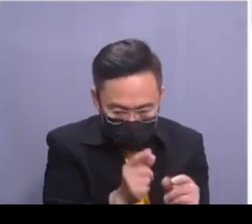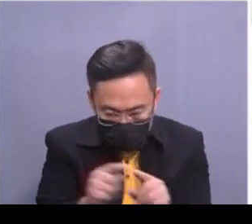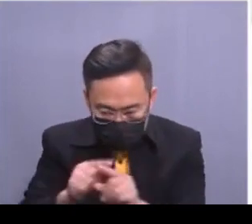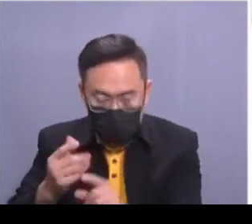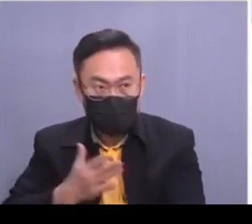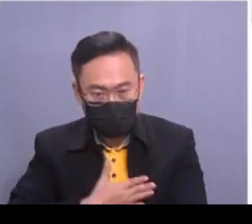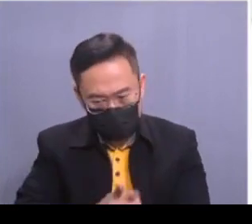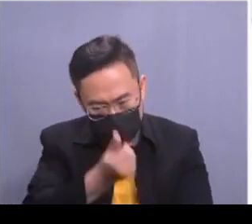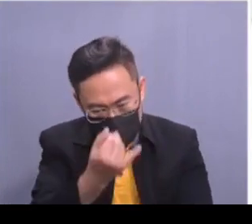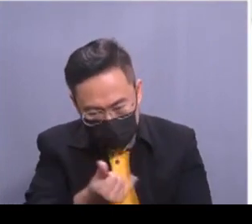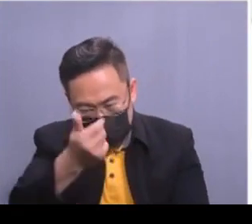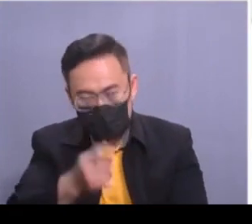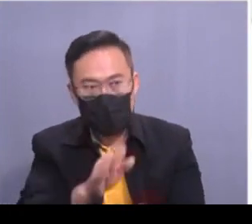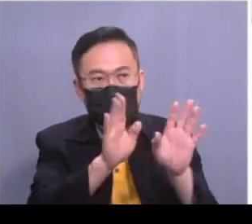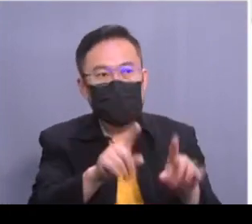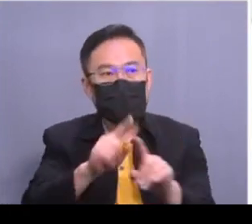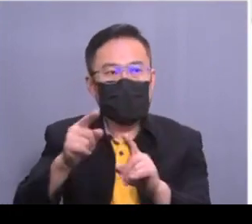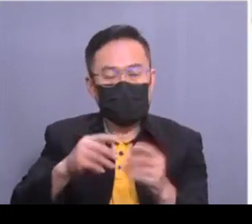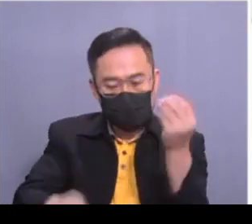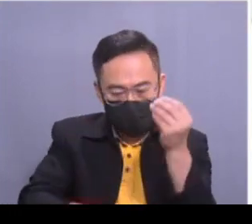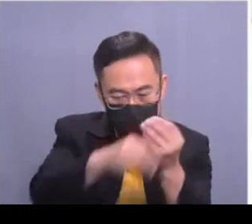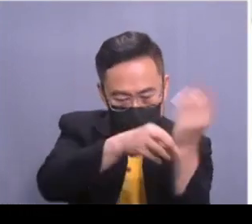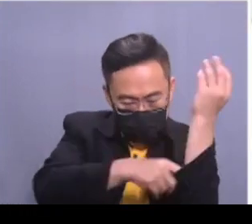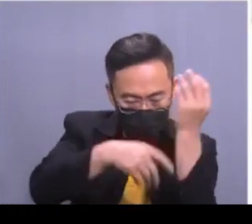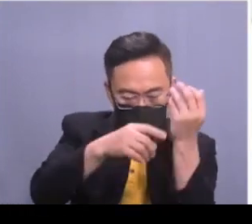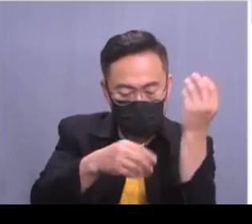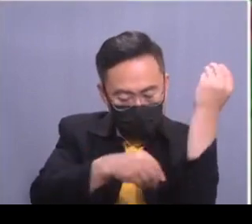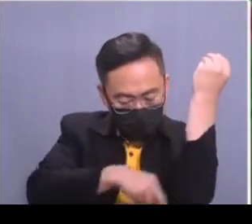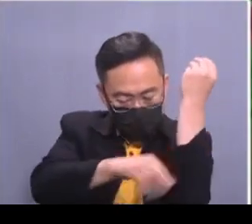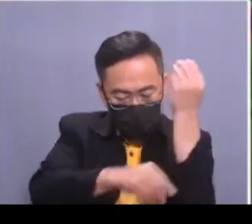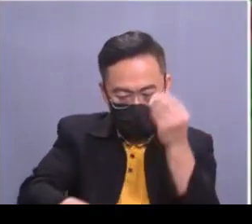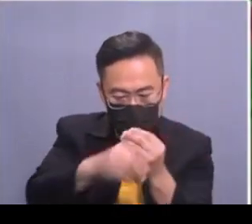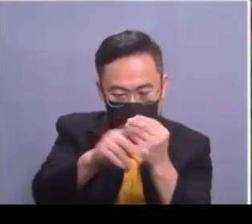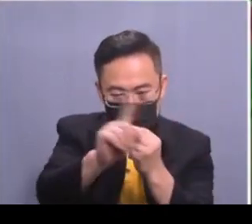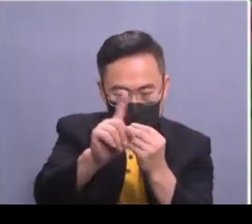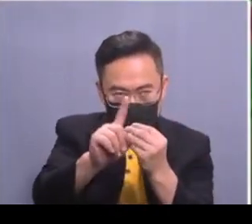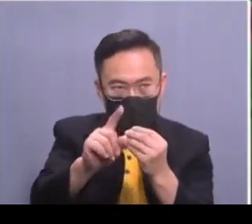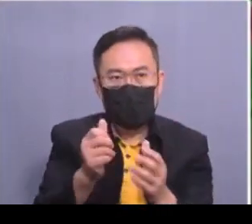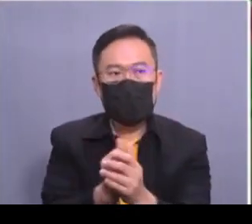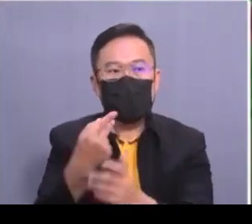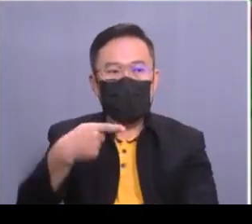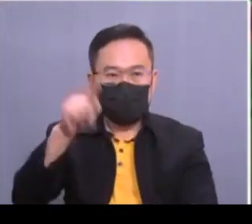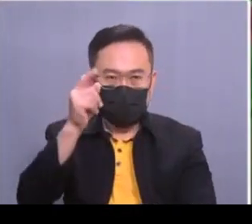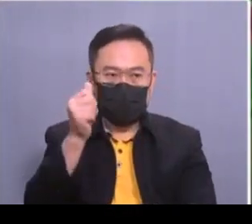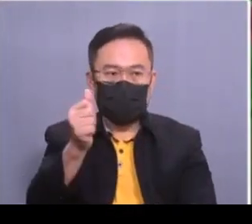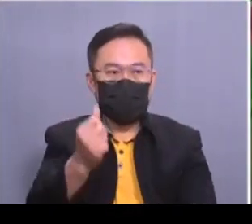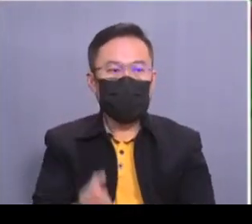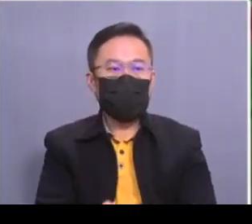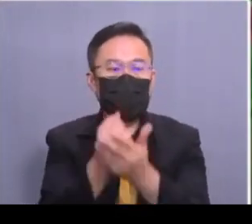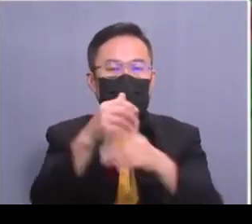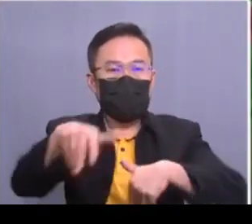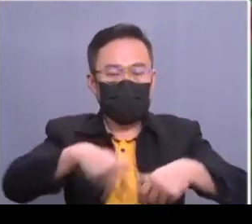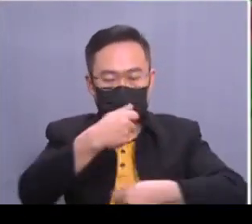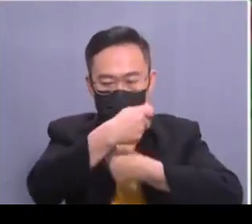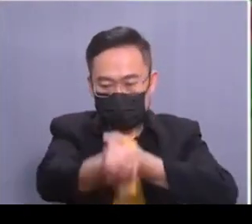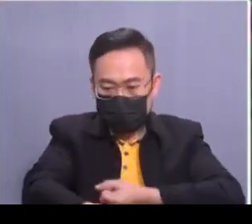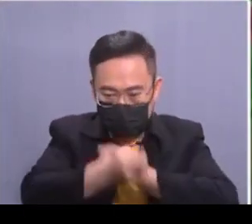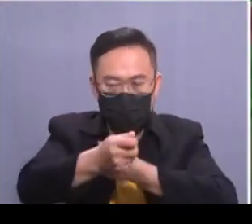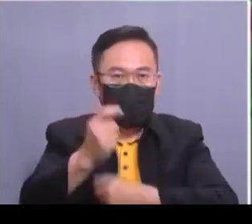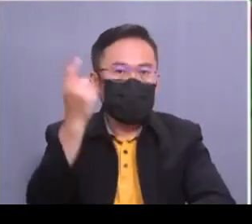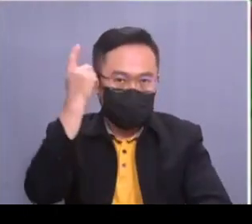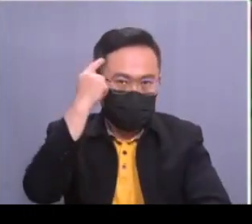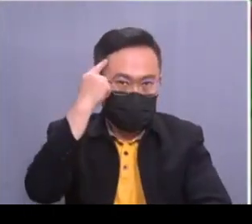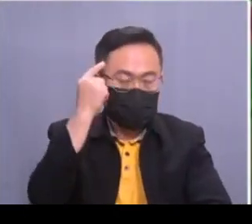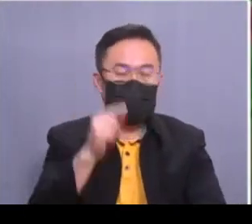นเองจัดการในเรื่องของธาตุอาหารภายในของพื้นที่ของตนเองแล้วเนี่ยผมว่าตรงนี้จะเป็นประโยชน์นะครับอย่างน้อยก็ทำ